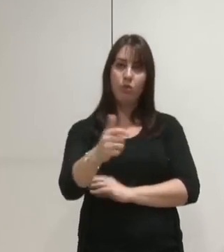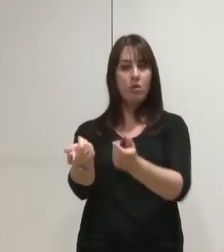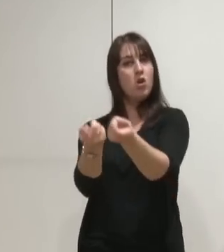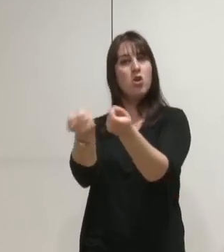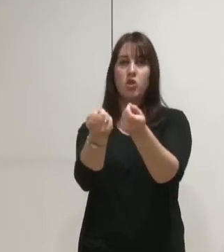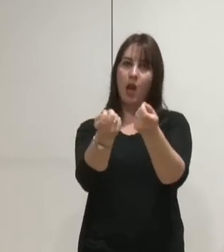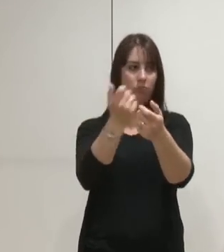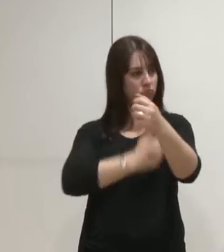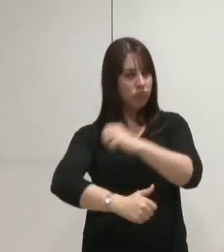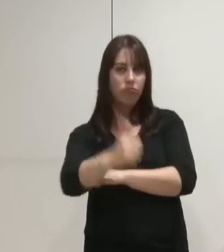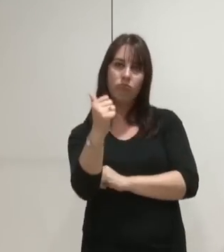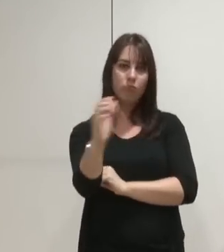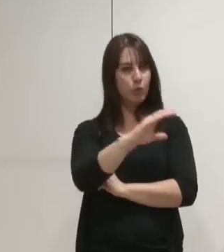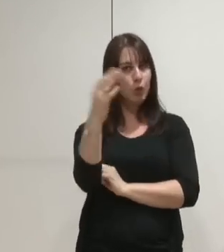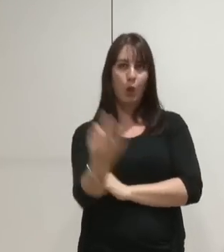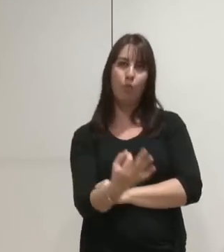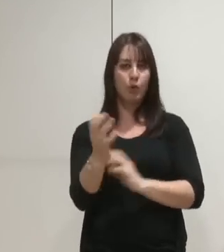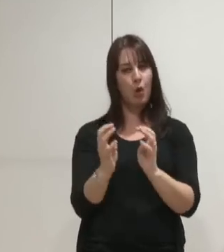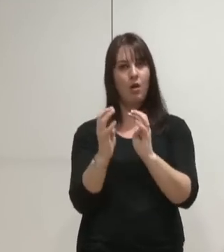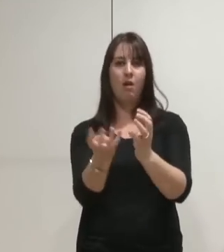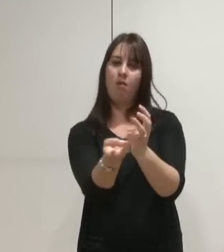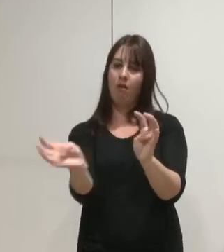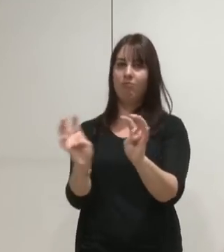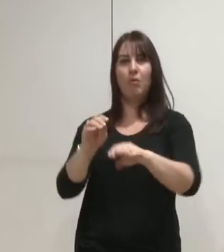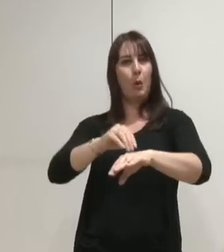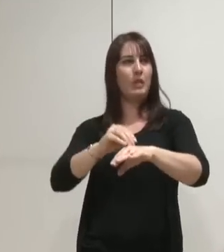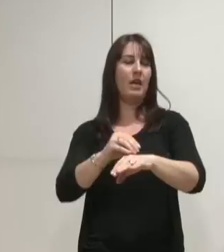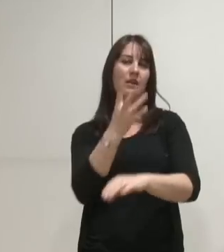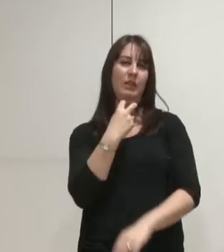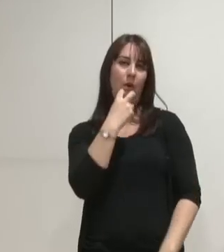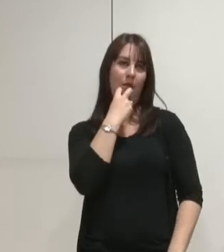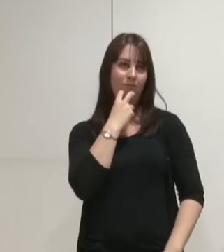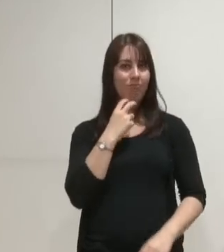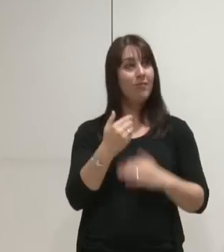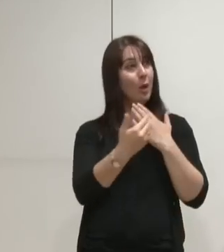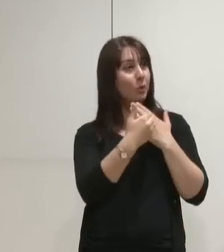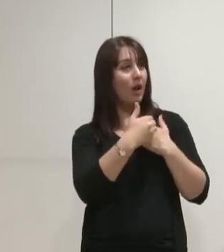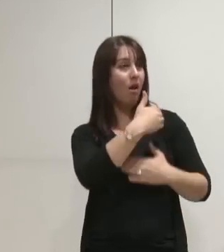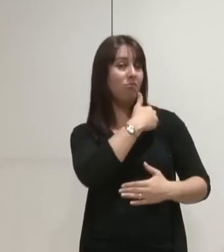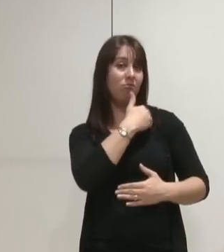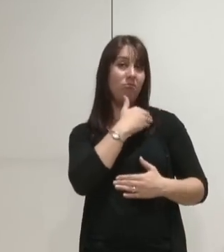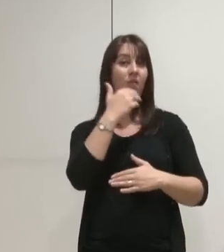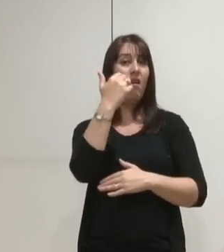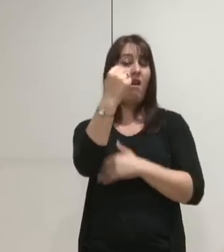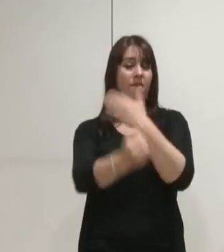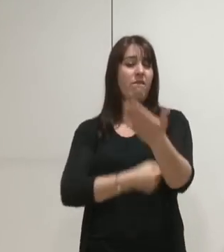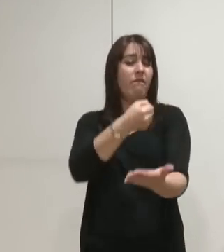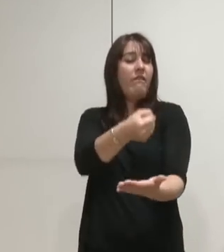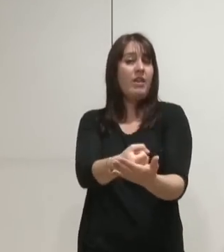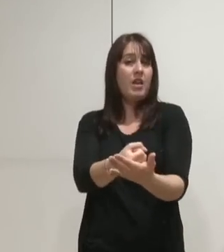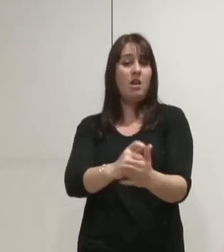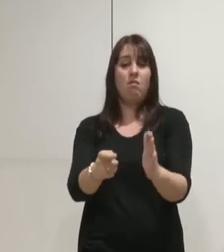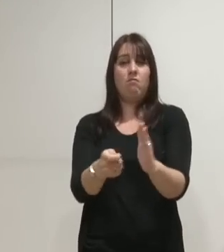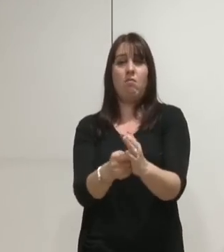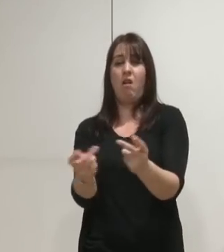dirais autonome les conseils citoyens donc le rendez-vous vous l'avez rappelé il est plutôt situé en fin d'année lorsque l'ensemble des